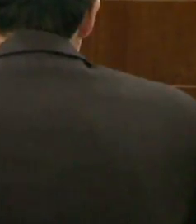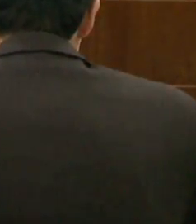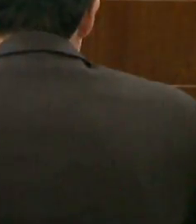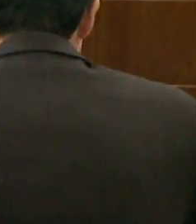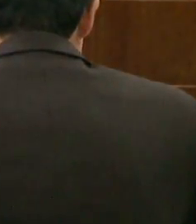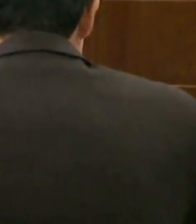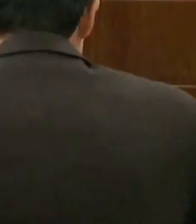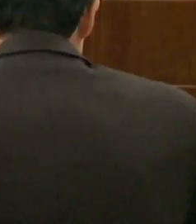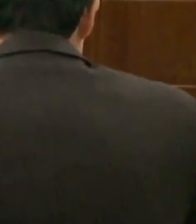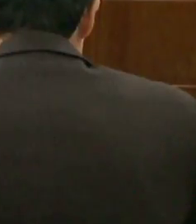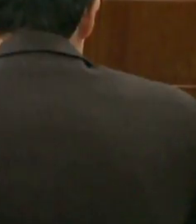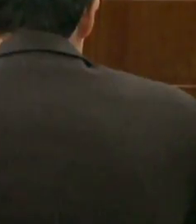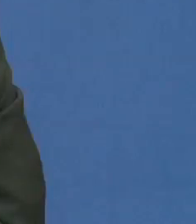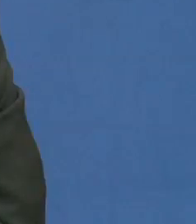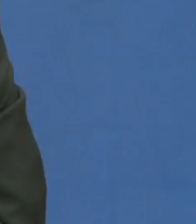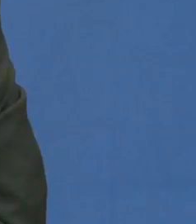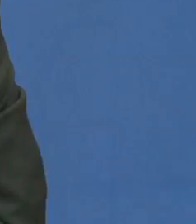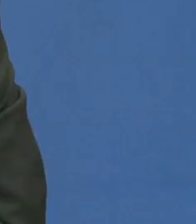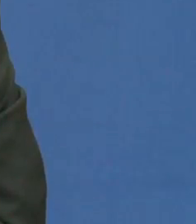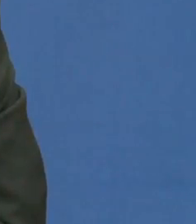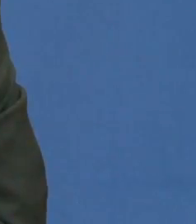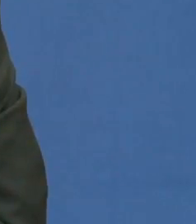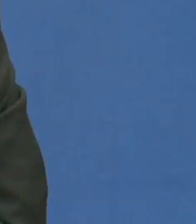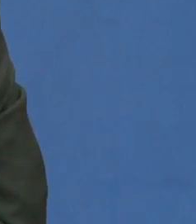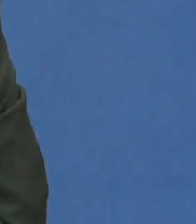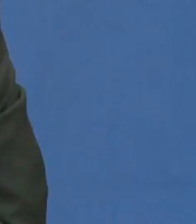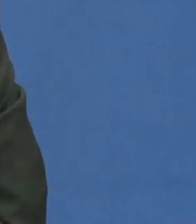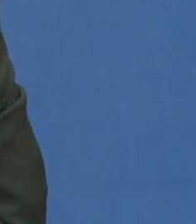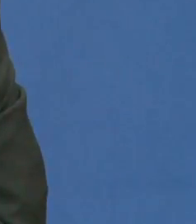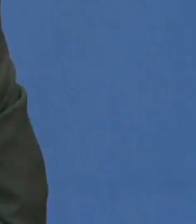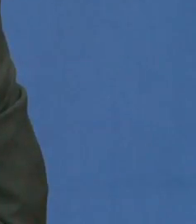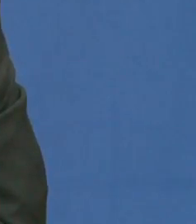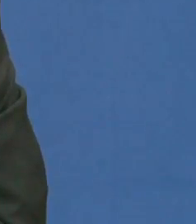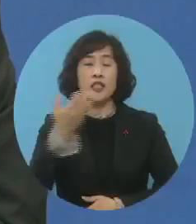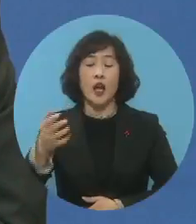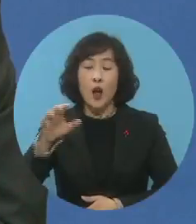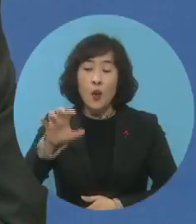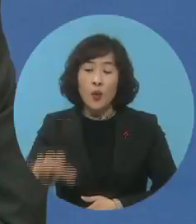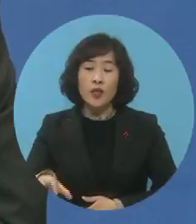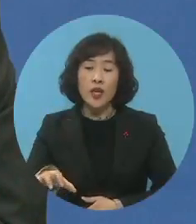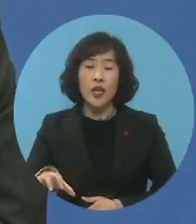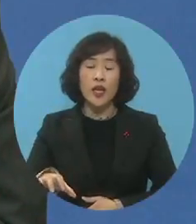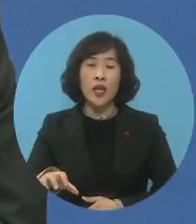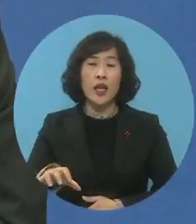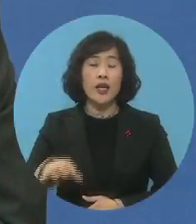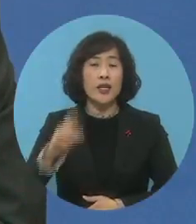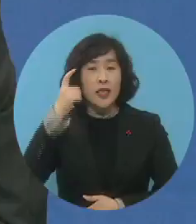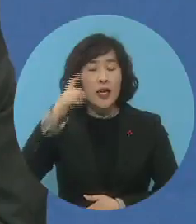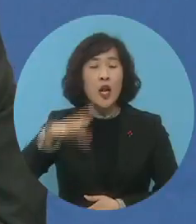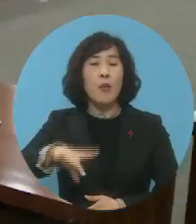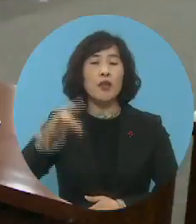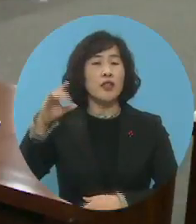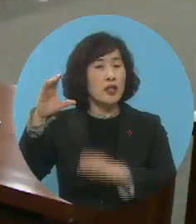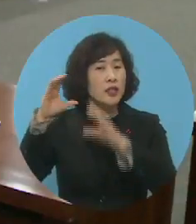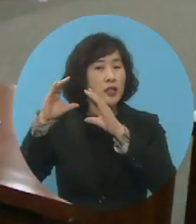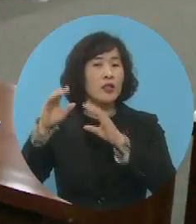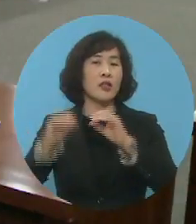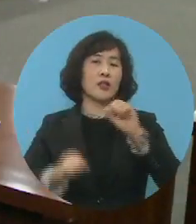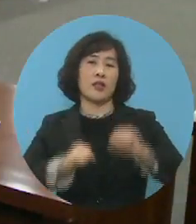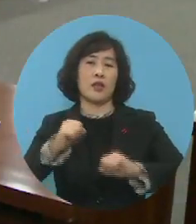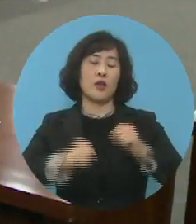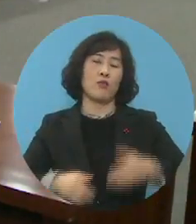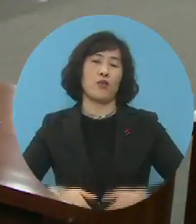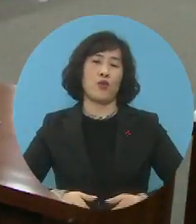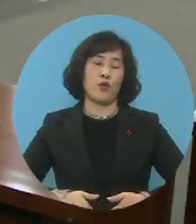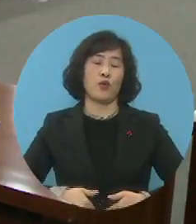이전 이행안을 광주시와 상생 차원에서 논의하라고 당부했습니다. 또 최근 무안공항 야간